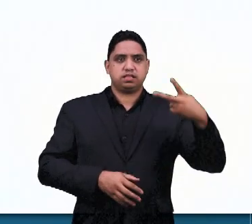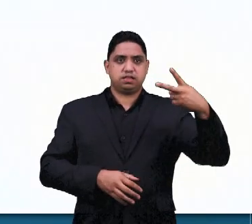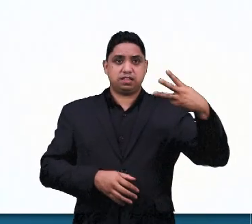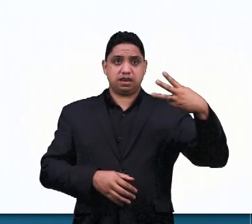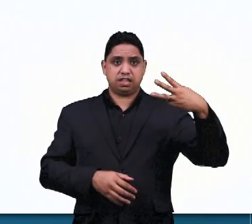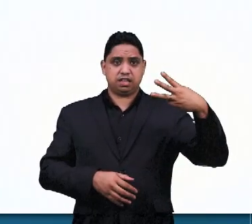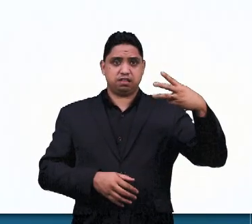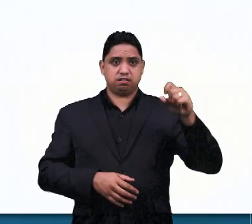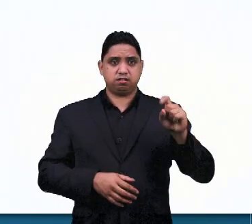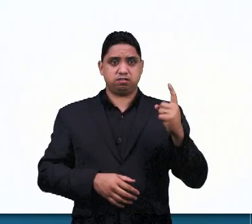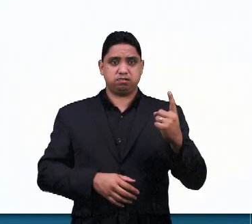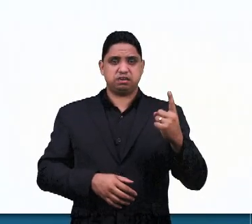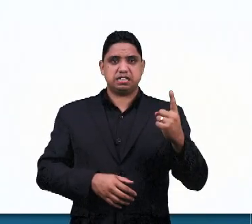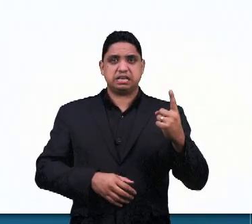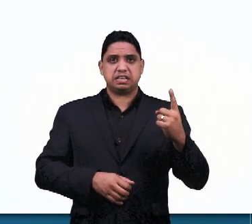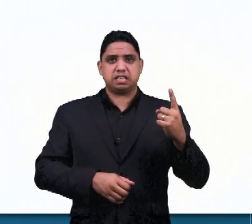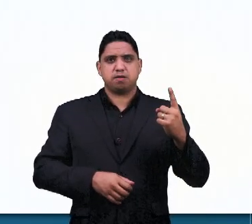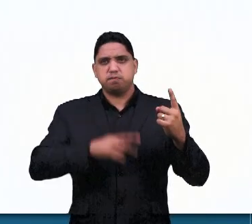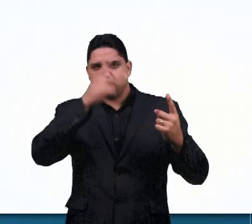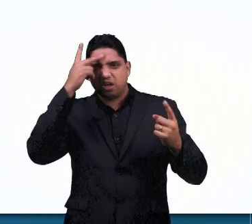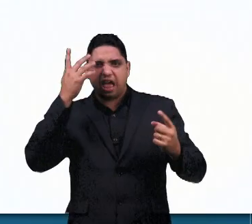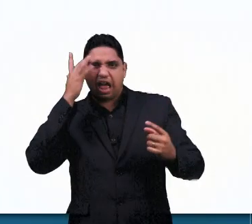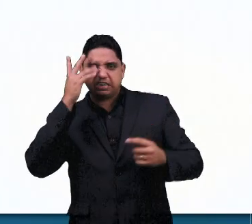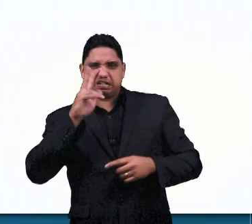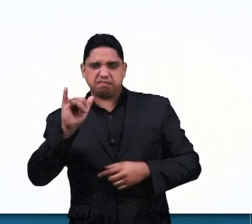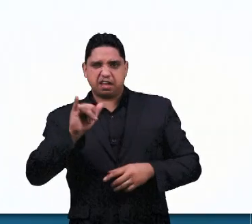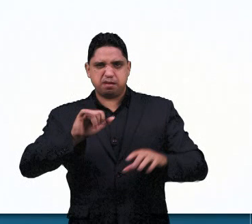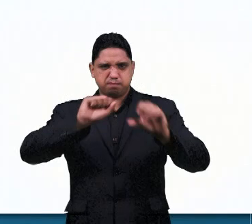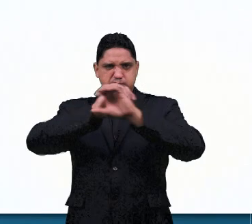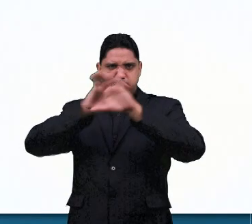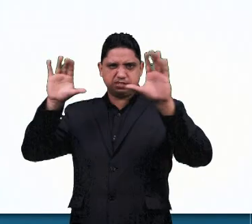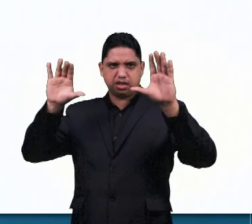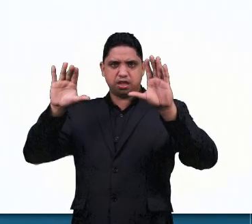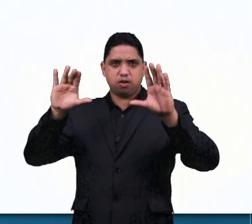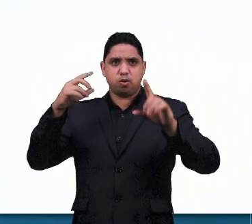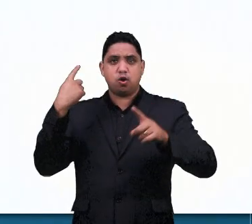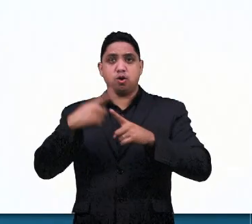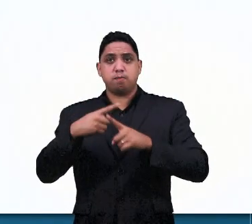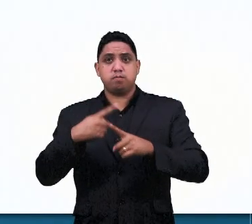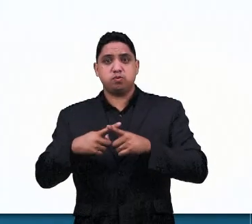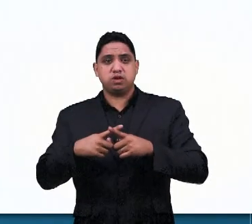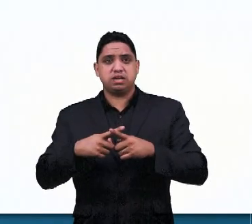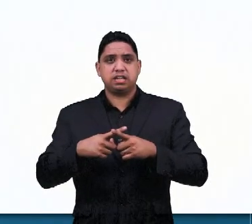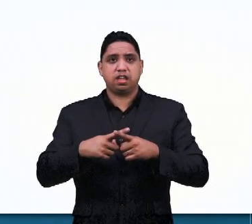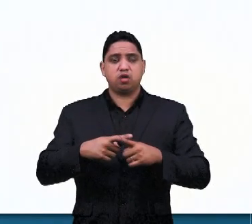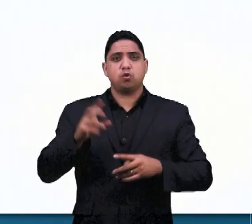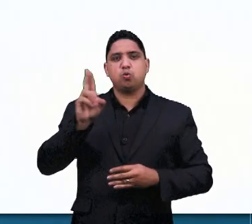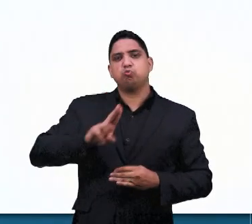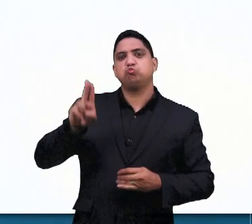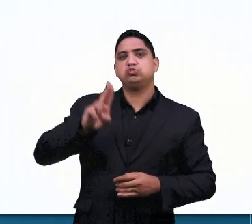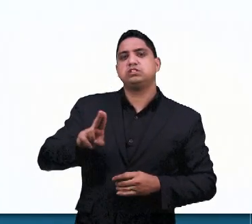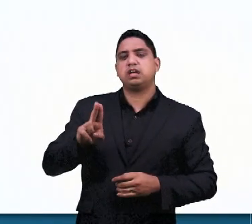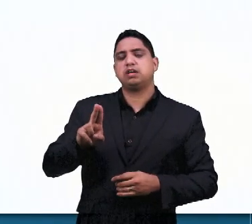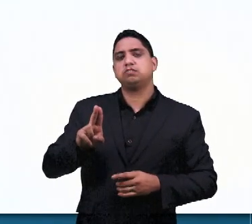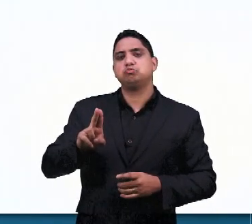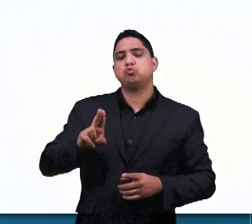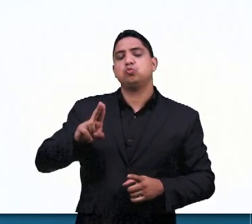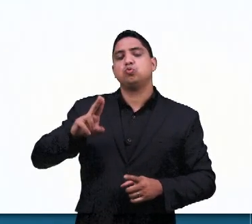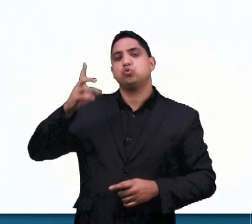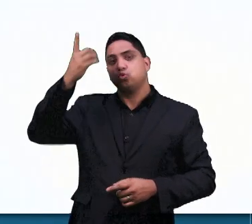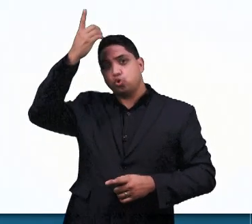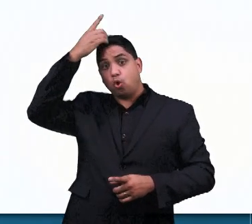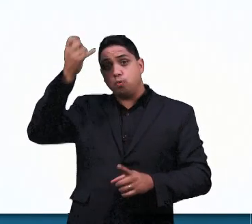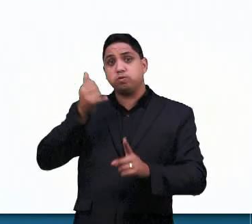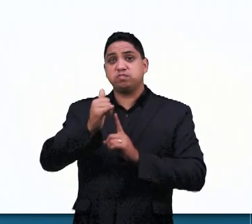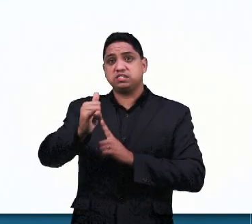première. Quelqu'un pense qu'il peut aller au ciel parce qu'il a donné ou parce qu'il a été utilisé dans un don de prophétie?